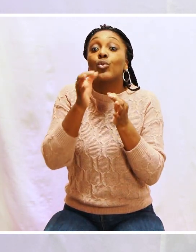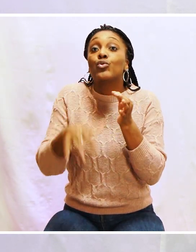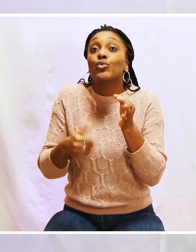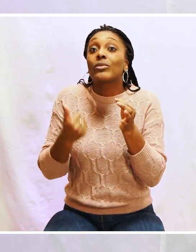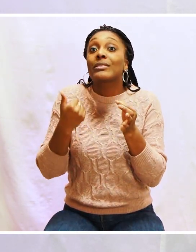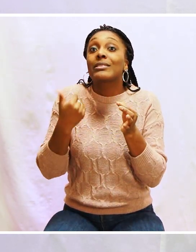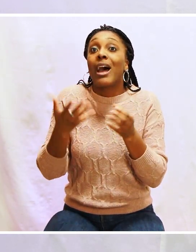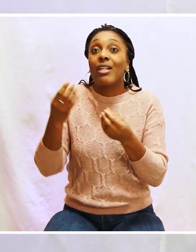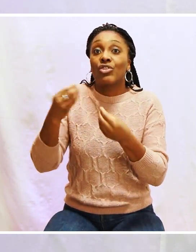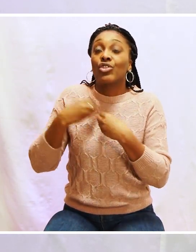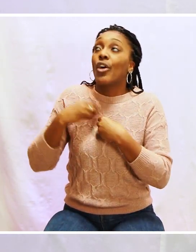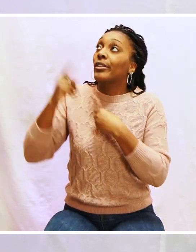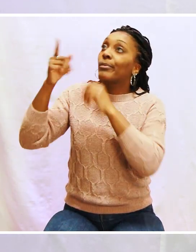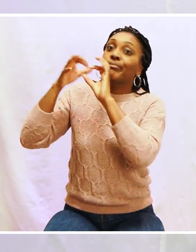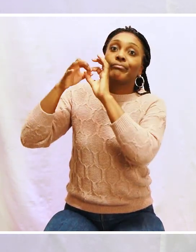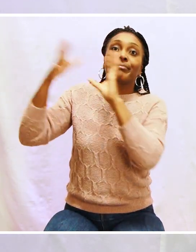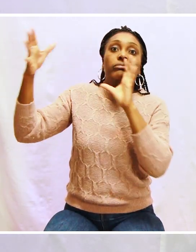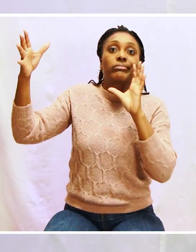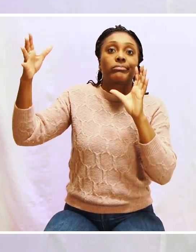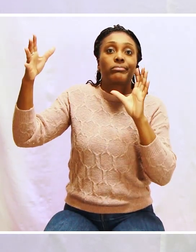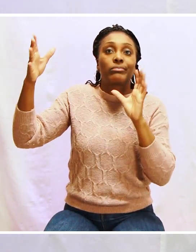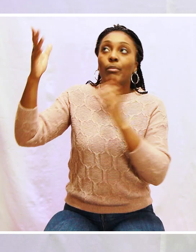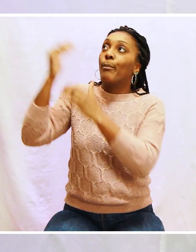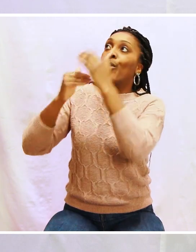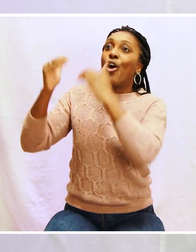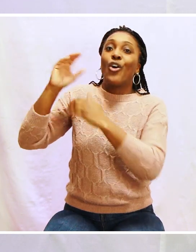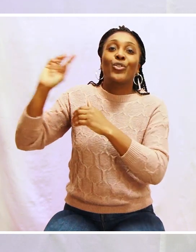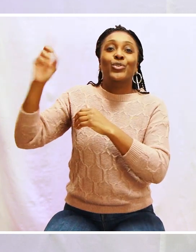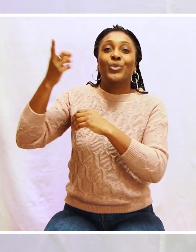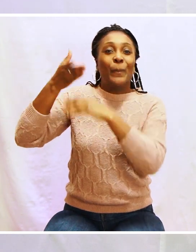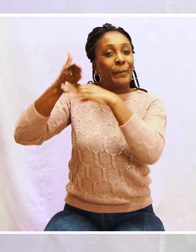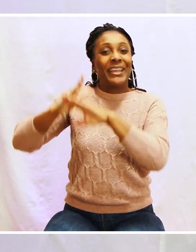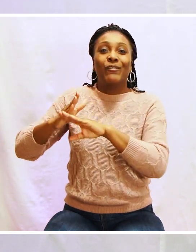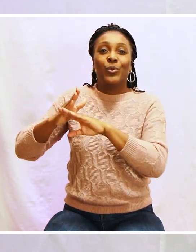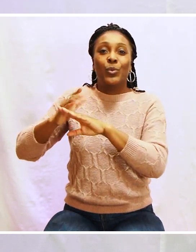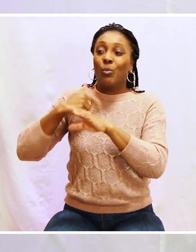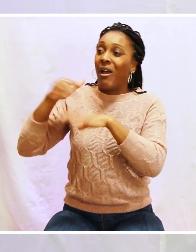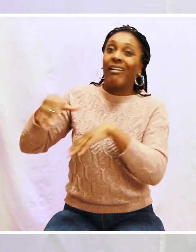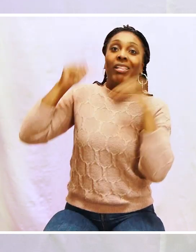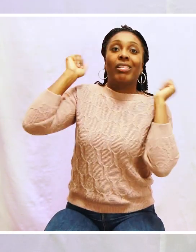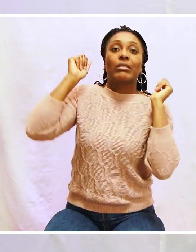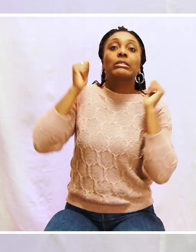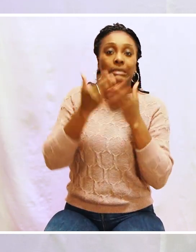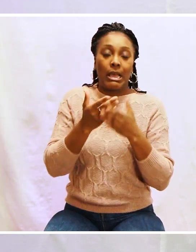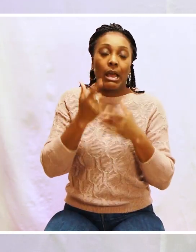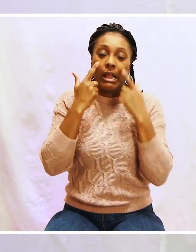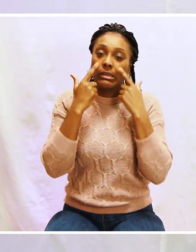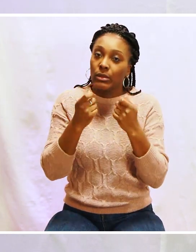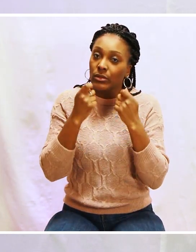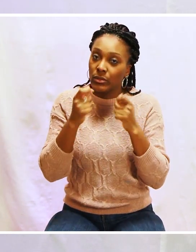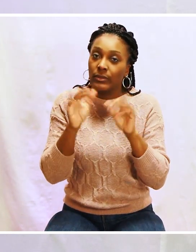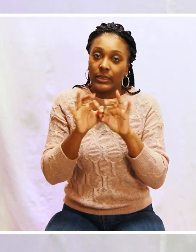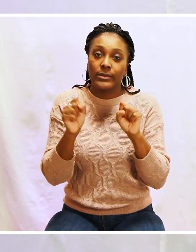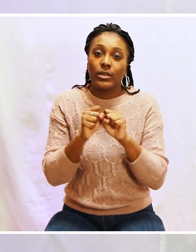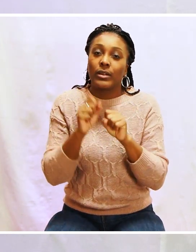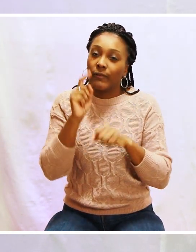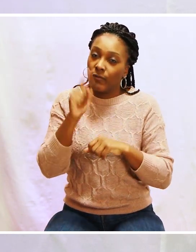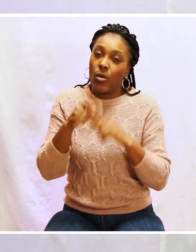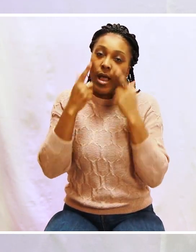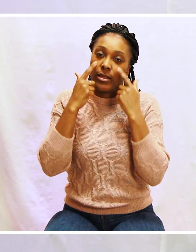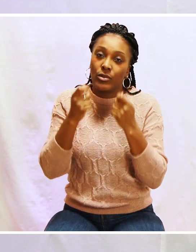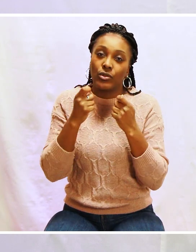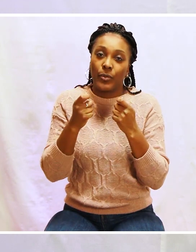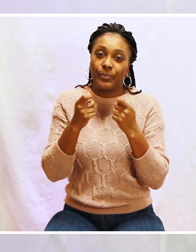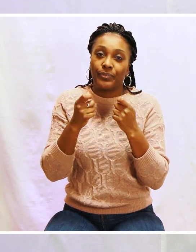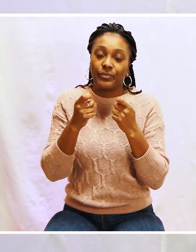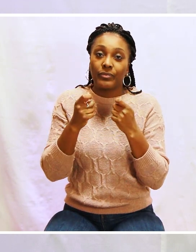de la pensée de Dieu, loin même du plan de Dieu à l'origine. Et c'est là où il faut vraiment faire attention. On voit que tout d'un